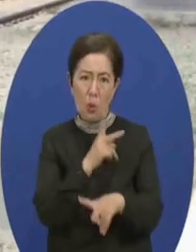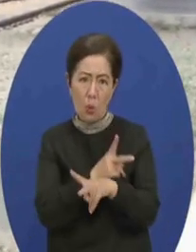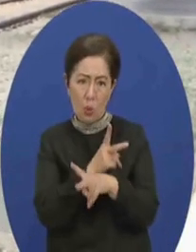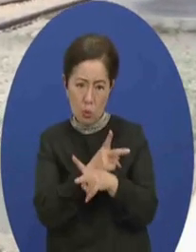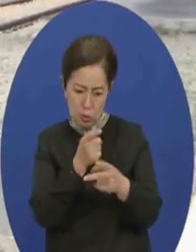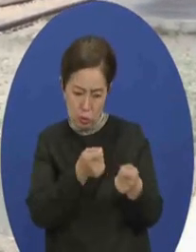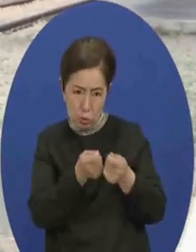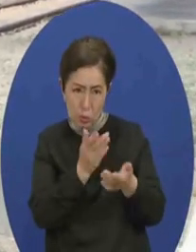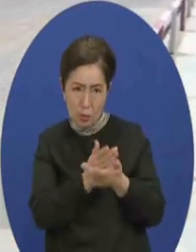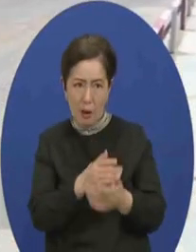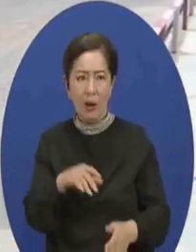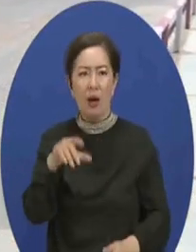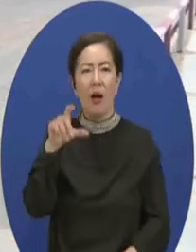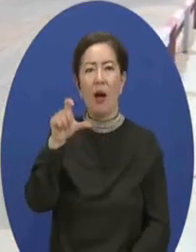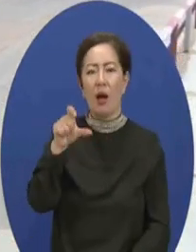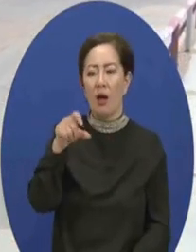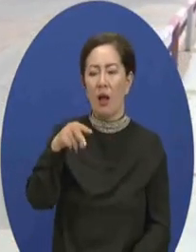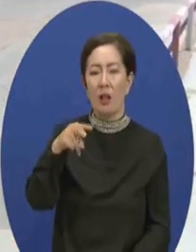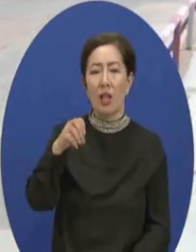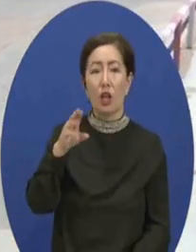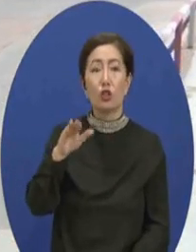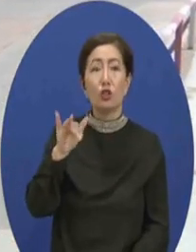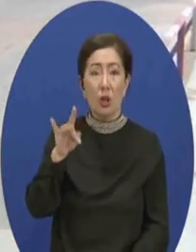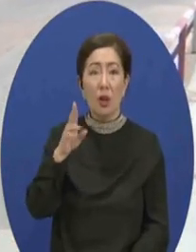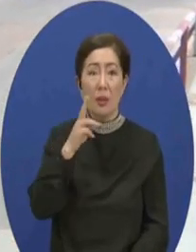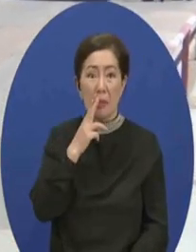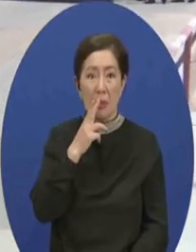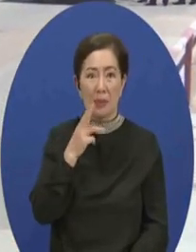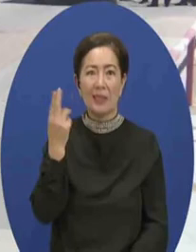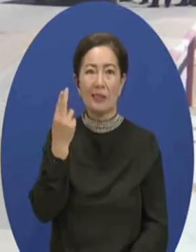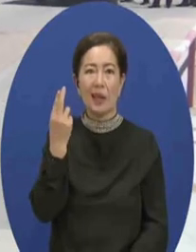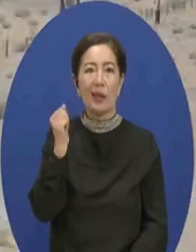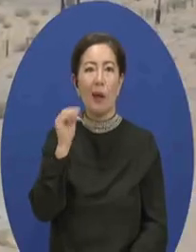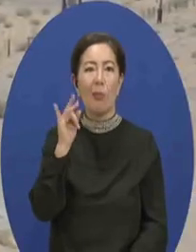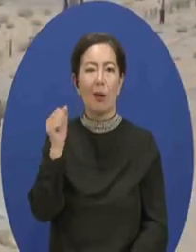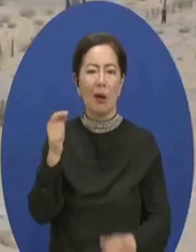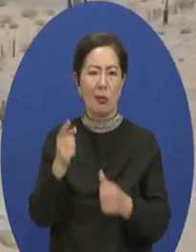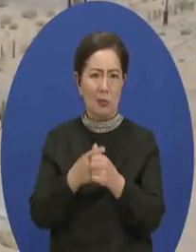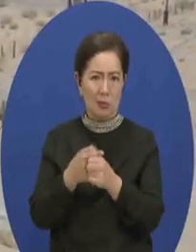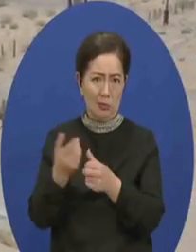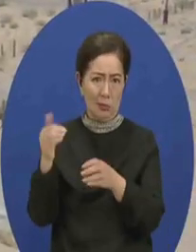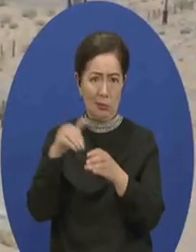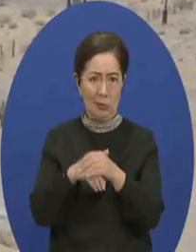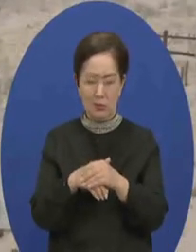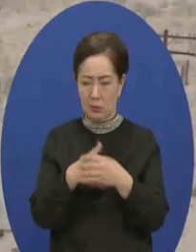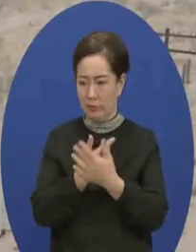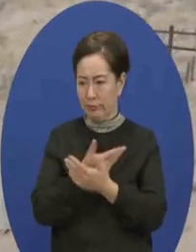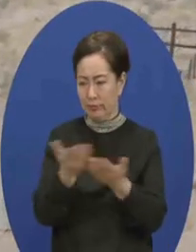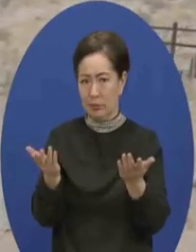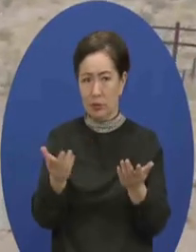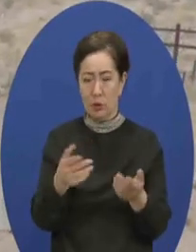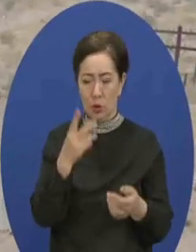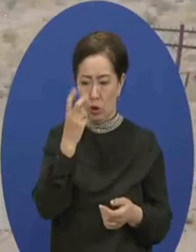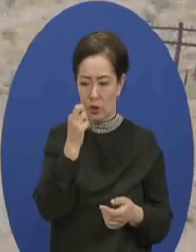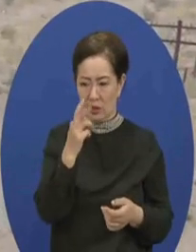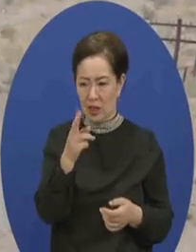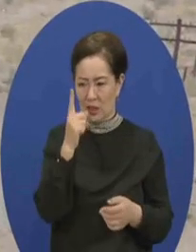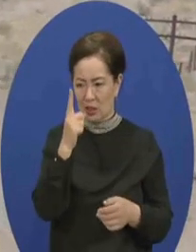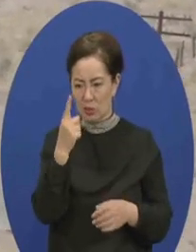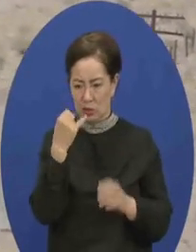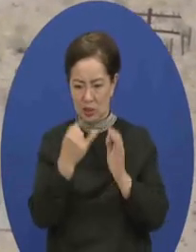зохицуултгүй учраас электрон тамхийг гайлийн байгууллагаар цахилгаан барааны нэрэнд оруулж ирдэг. 2021 он гарсаар